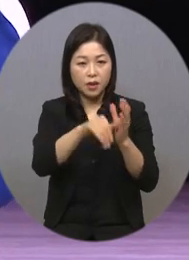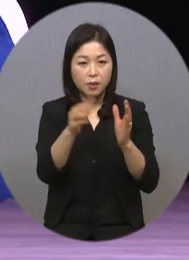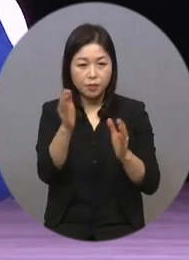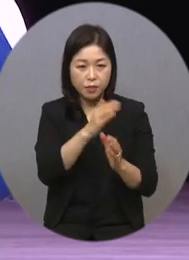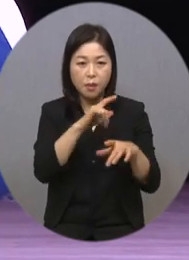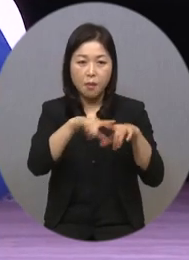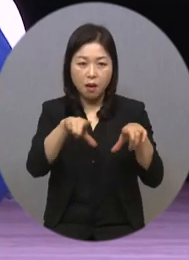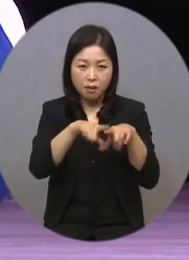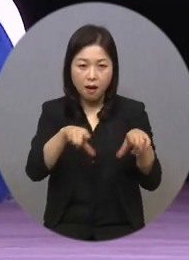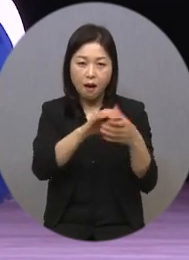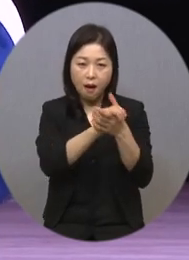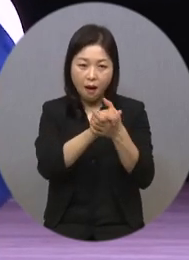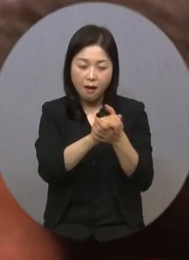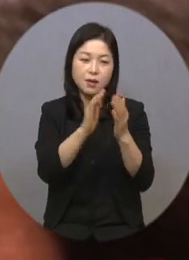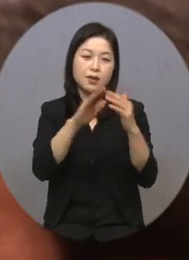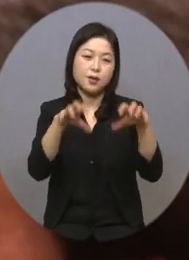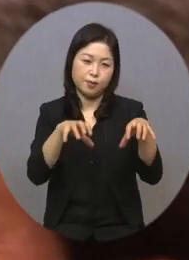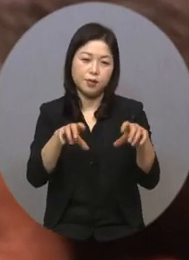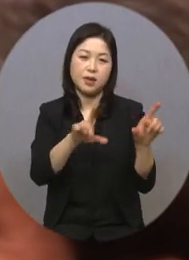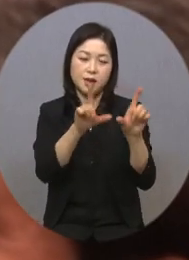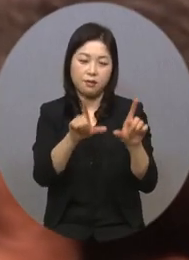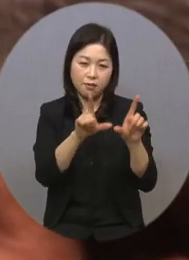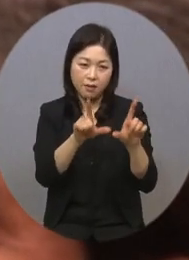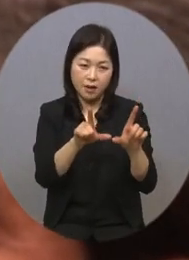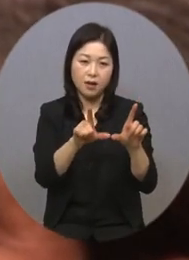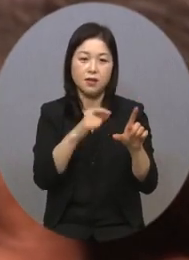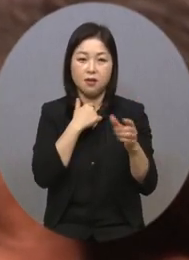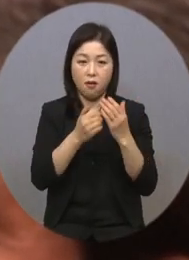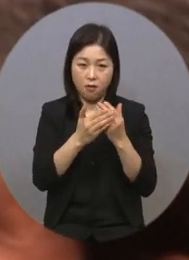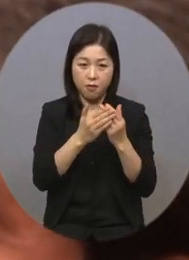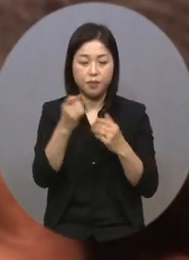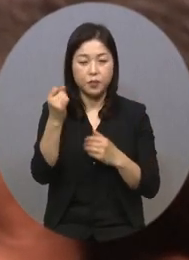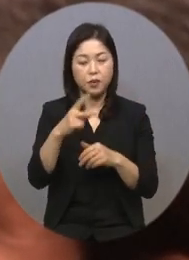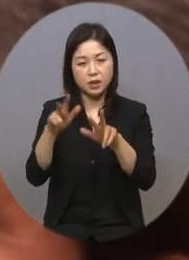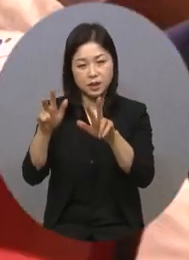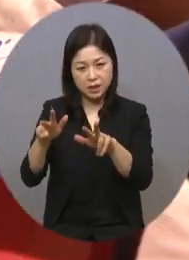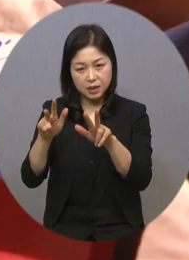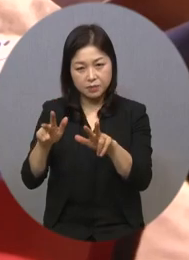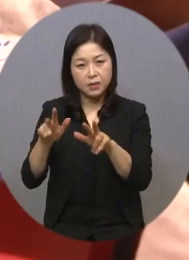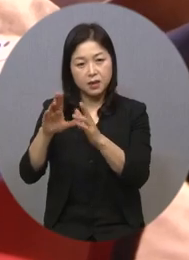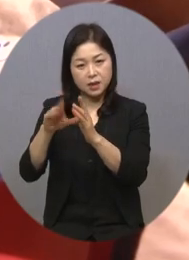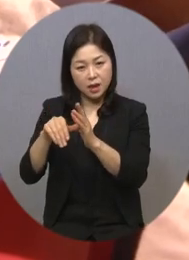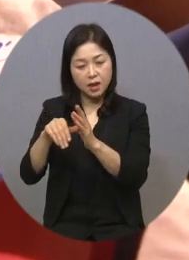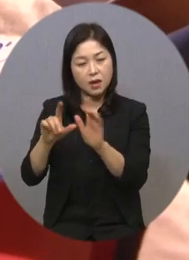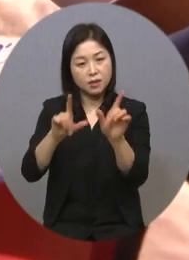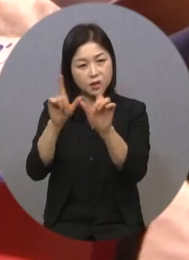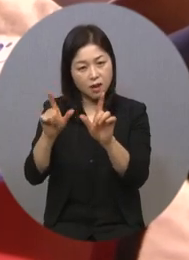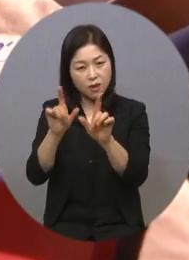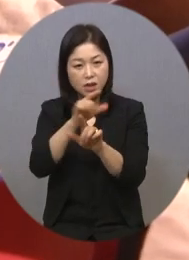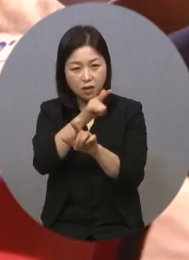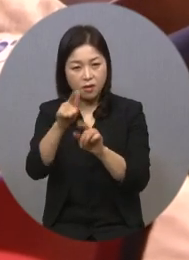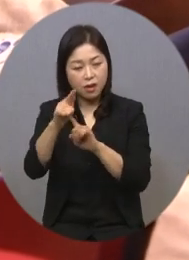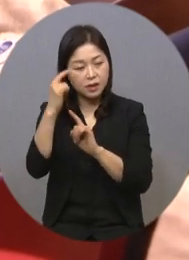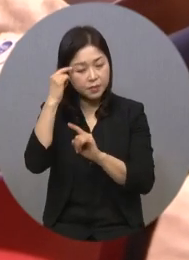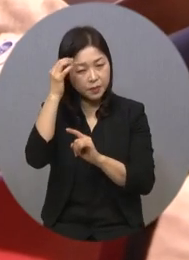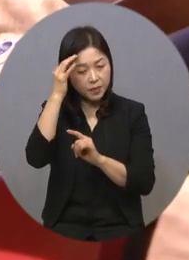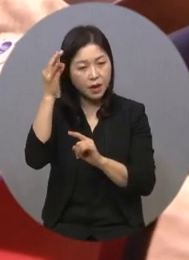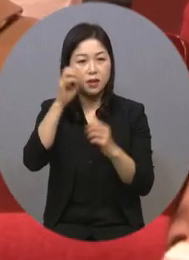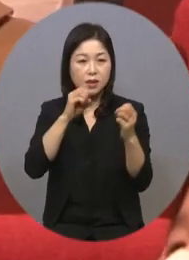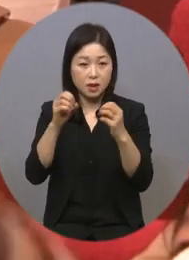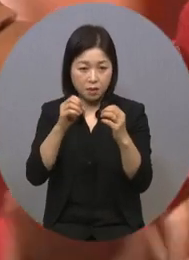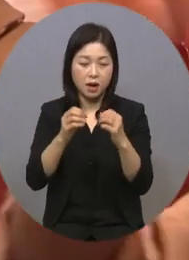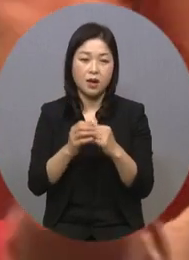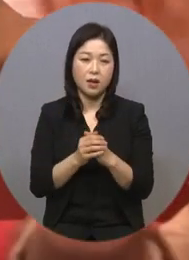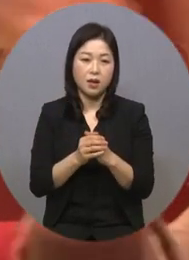우리 이웃들과 함께 지내온 생활에 나아가 가장 격동 저 어떤 현대의 삶을 이야기하며 되돌아봅니다 이를 통하여 장애인과